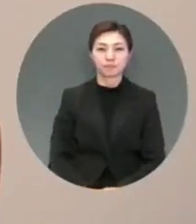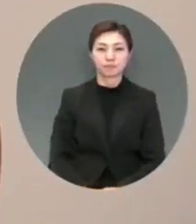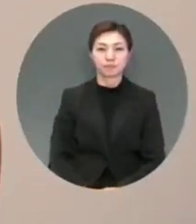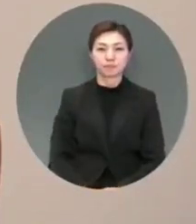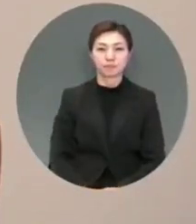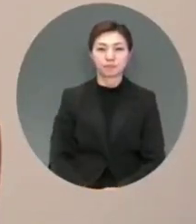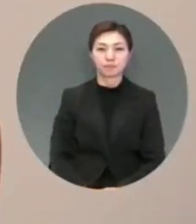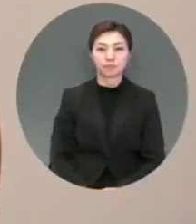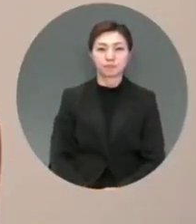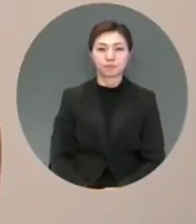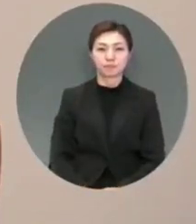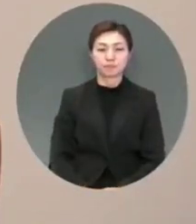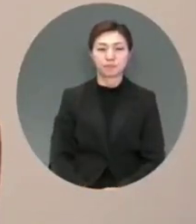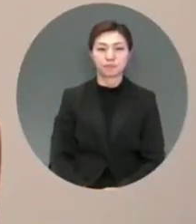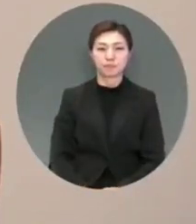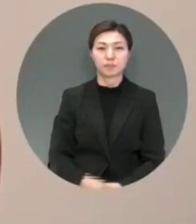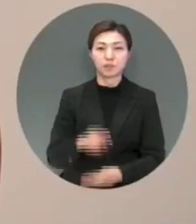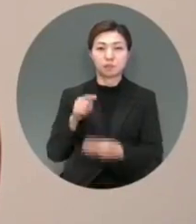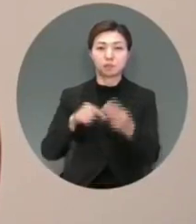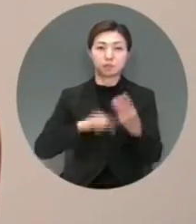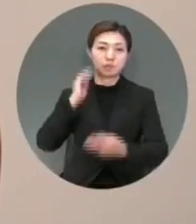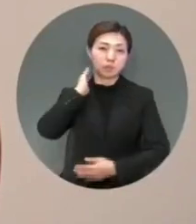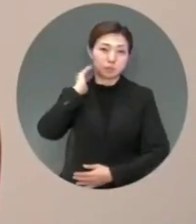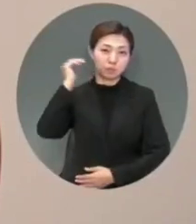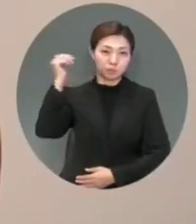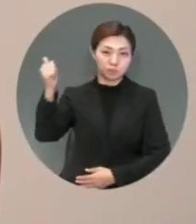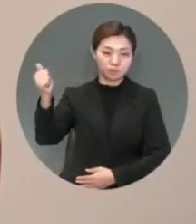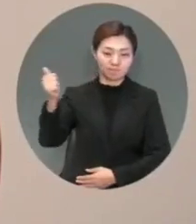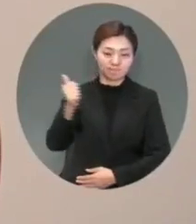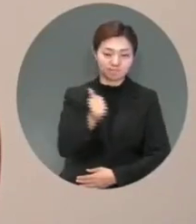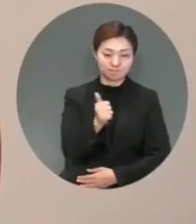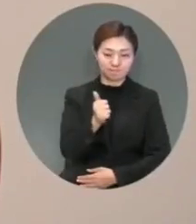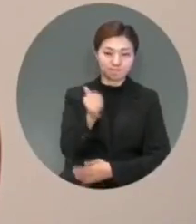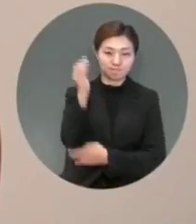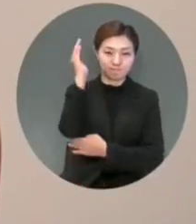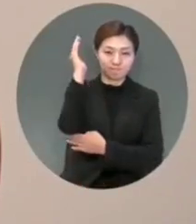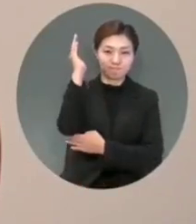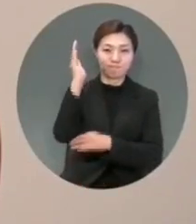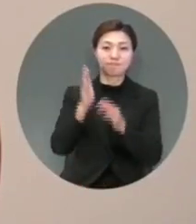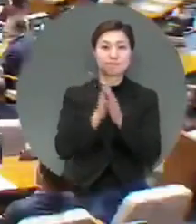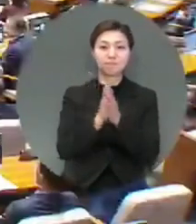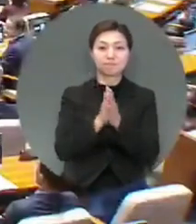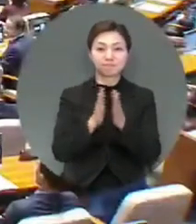잠시 후 대통령께서 입장하여 연설을 하시겠습니다.